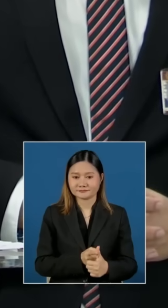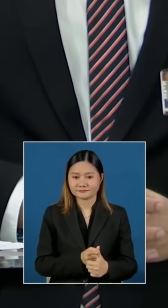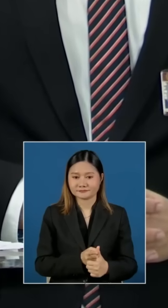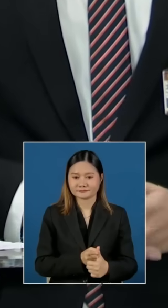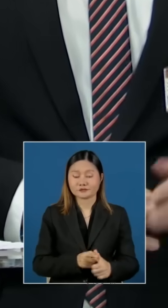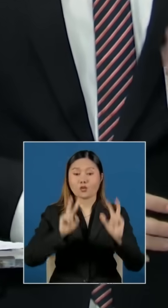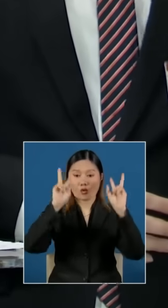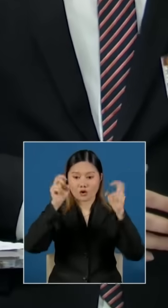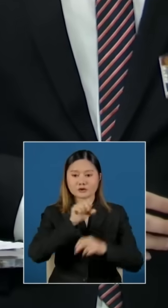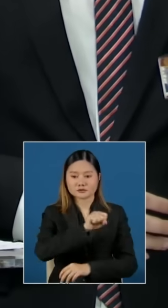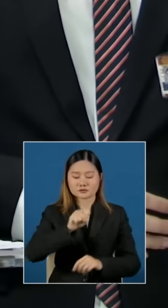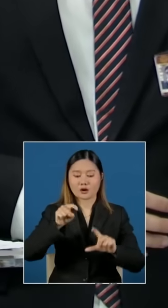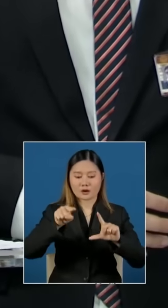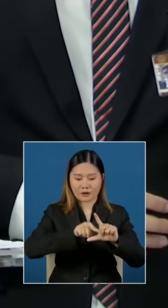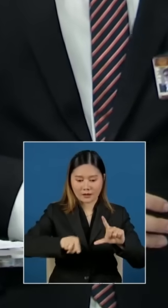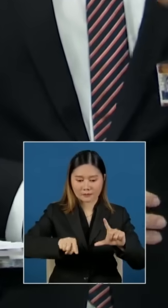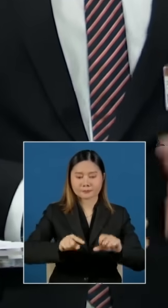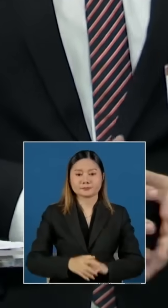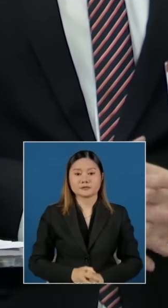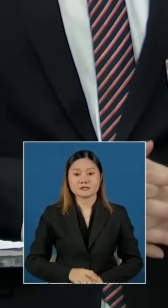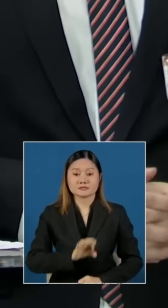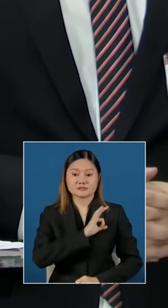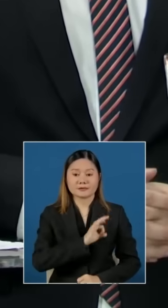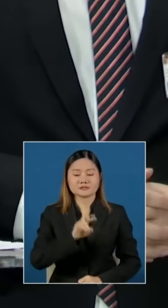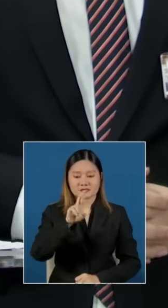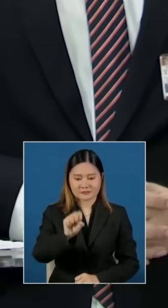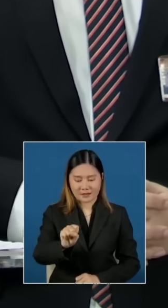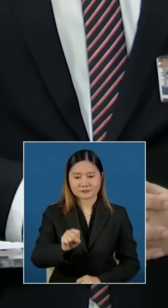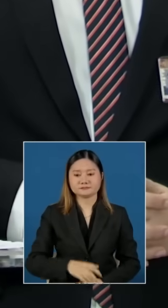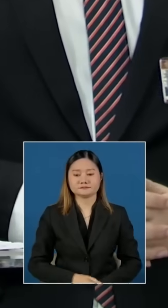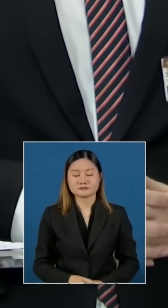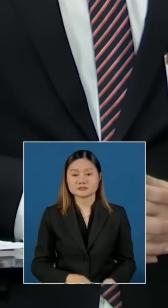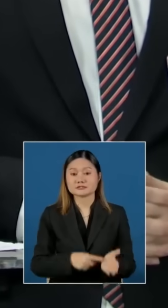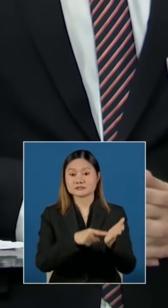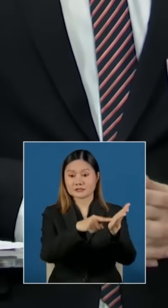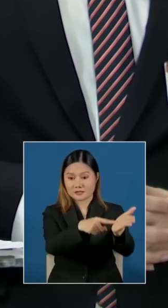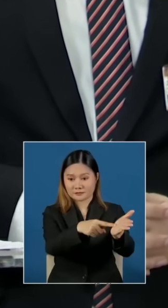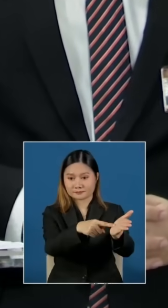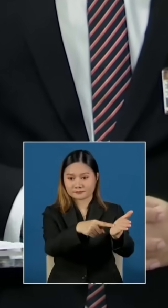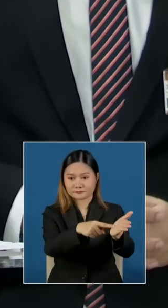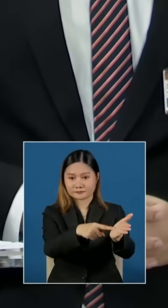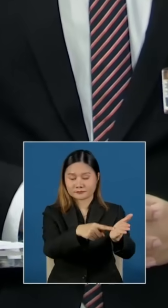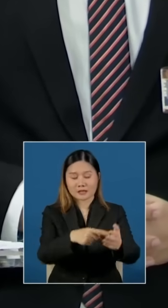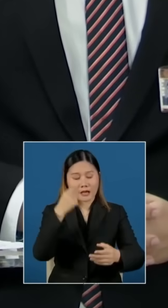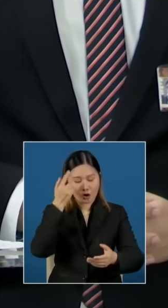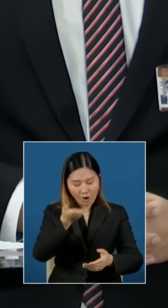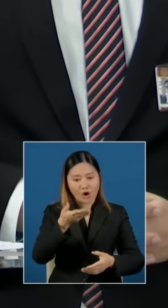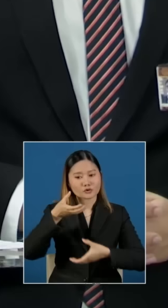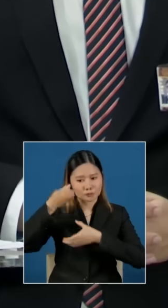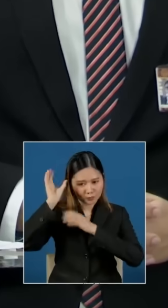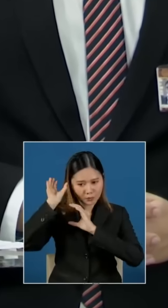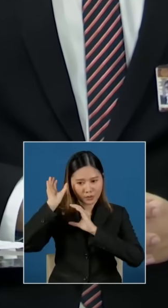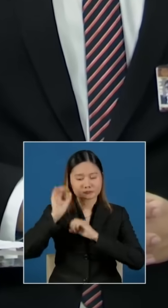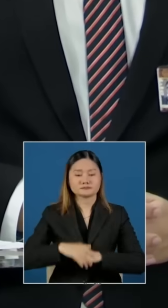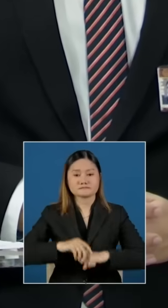ที่สส.พรรคก้าวไกลในฐานะสมาชิกรัฐสภาเนี่ยได้เสนอให้มีการทบทวนม